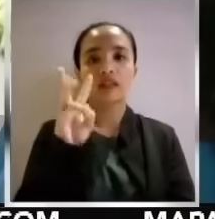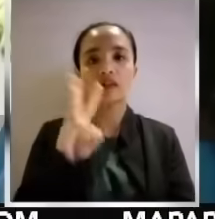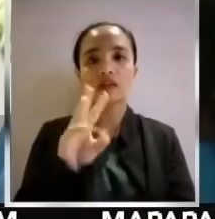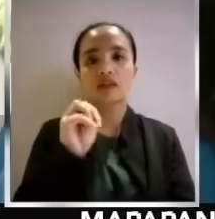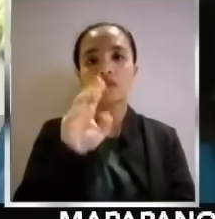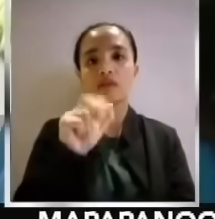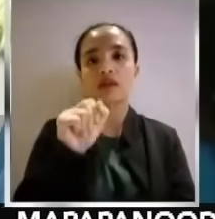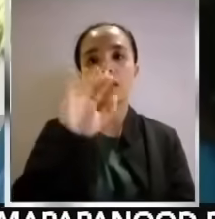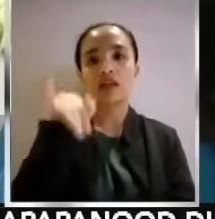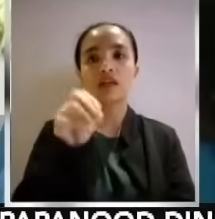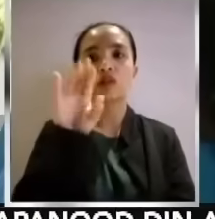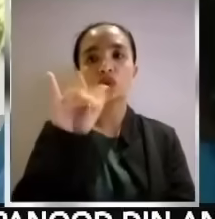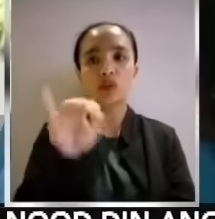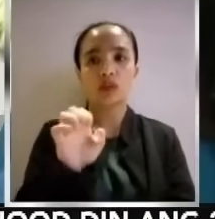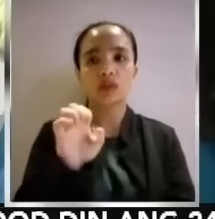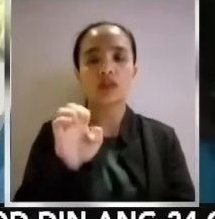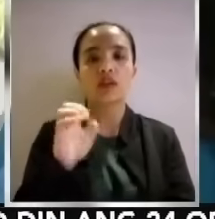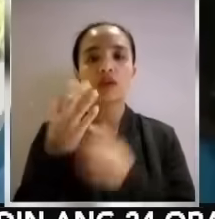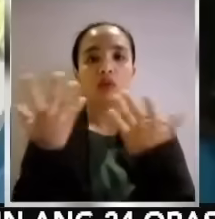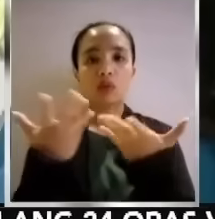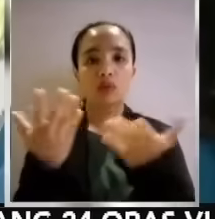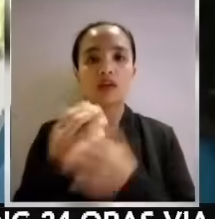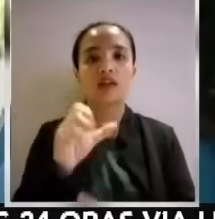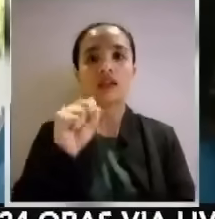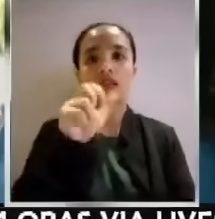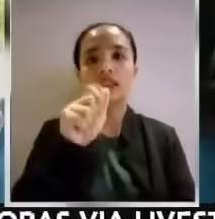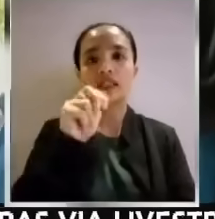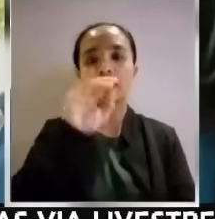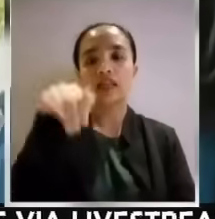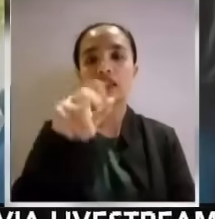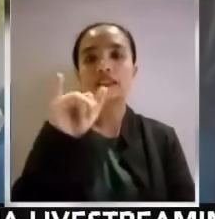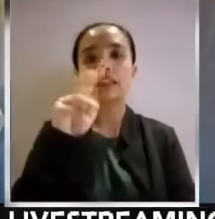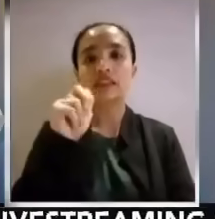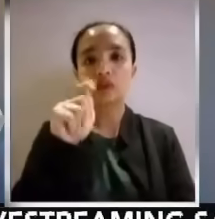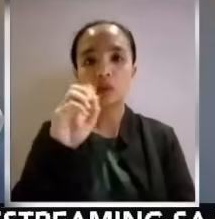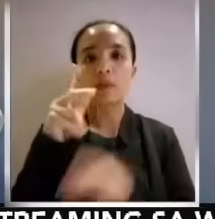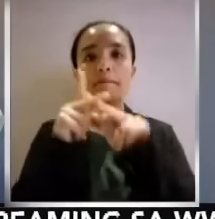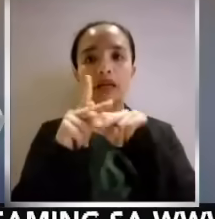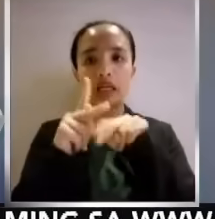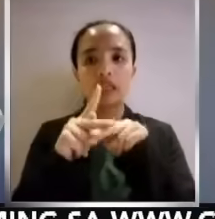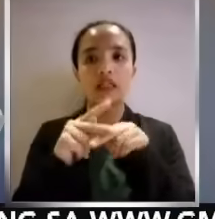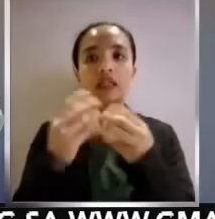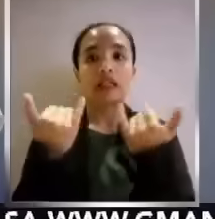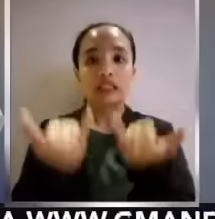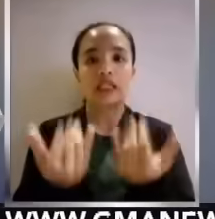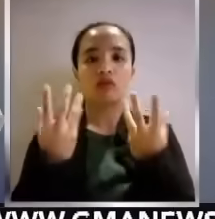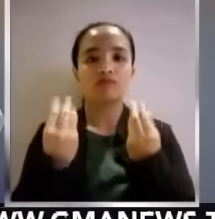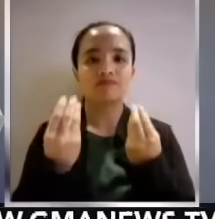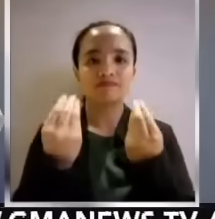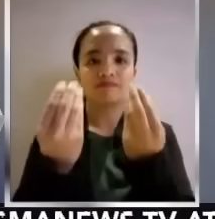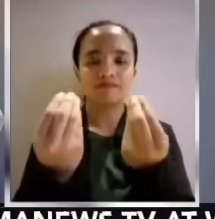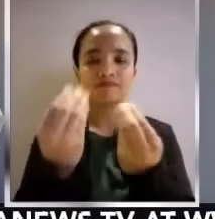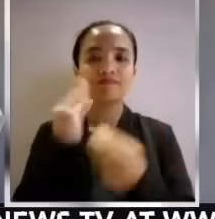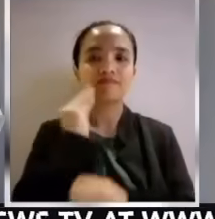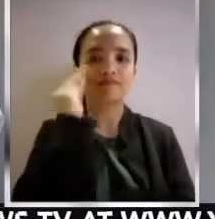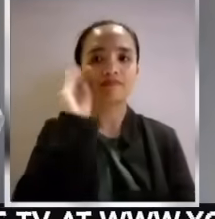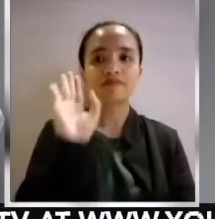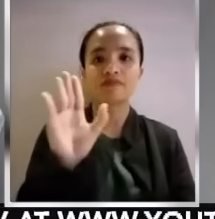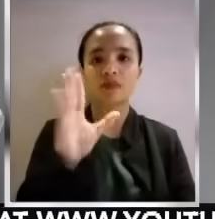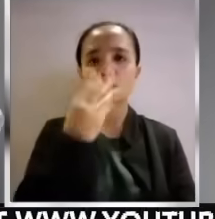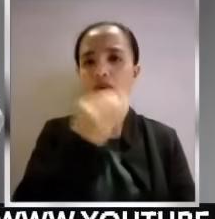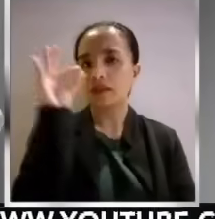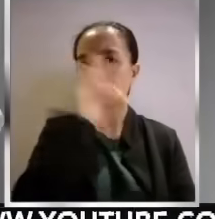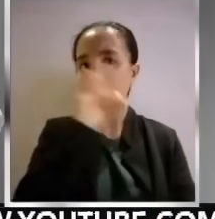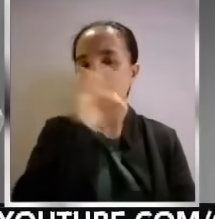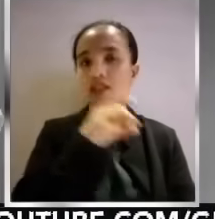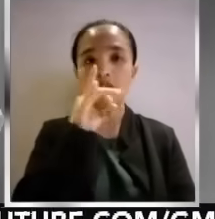sa Barangay Away sa San Jacinto, Pangasinan. Nakaburol sa kanilang bahay si Margaret, ang Pinay domestic helper na pinatay